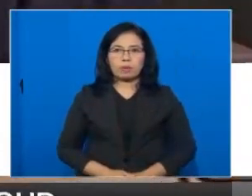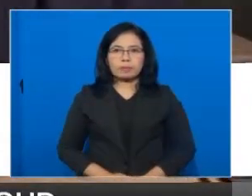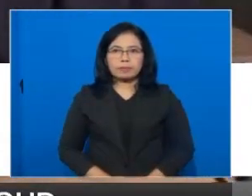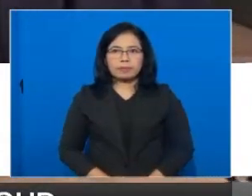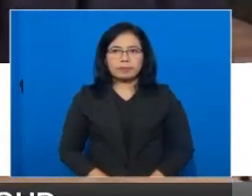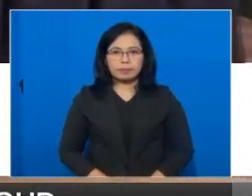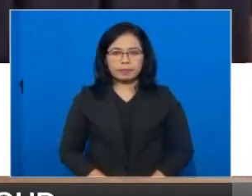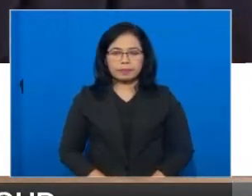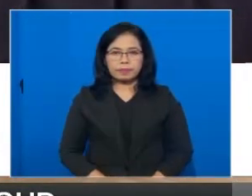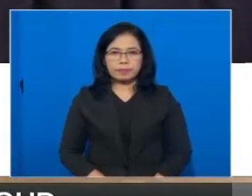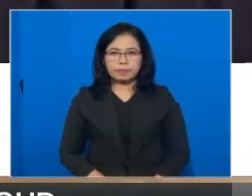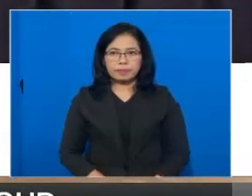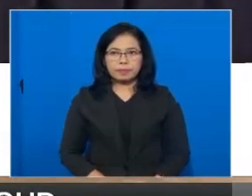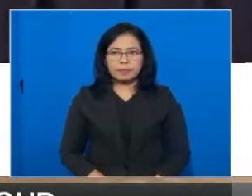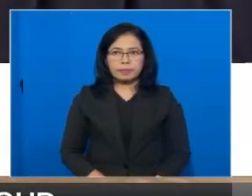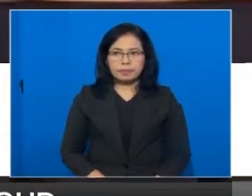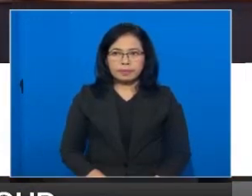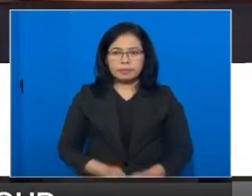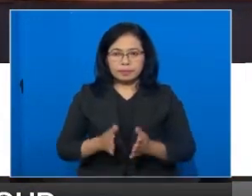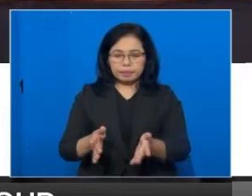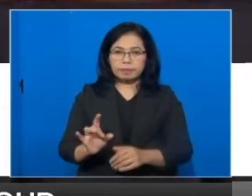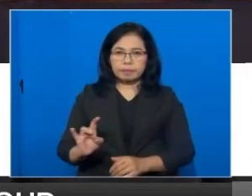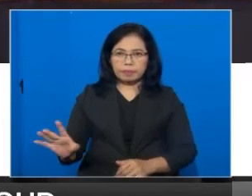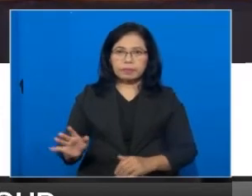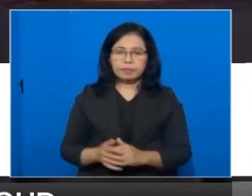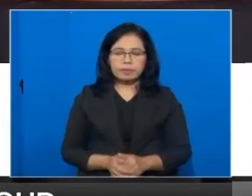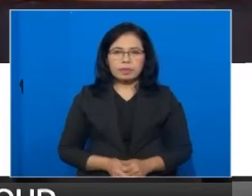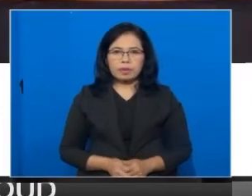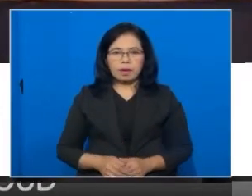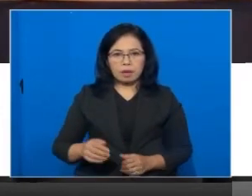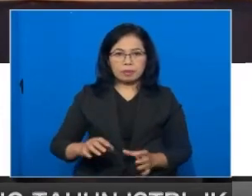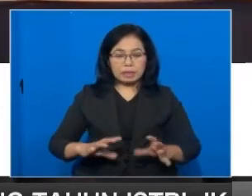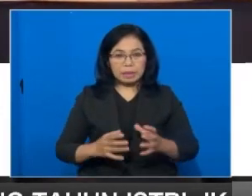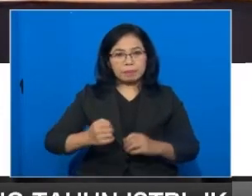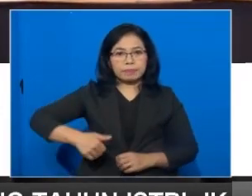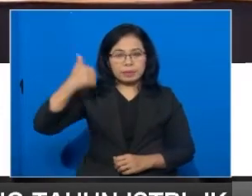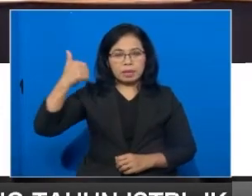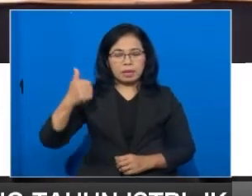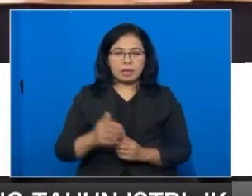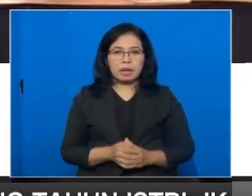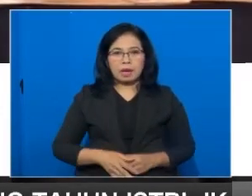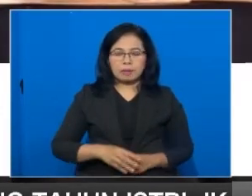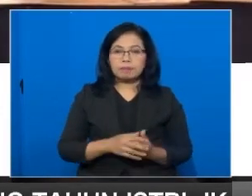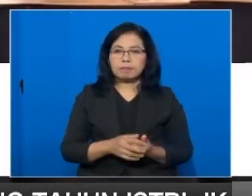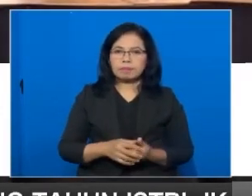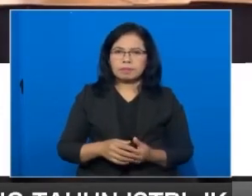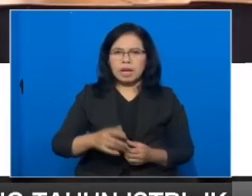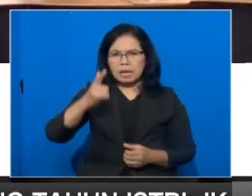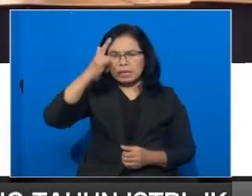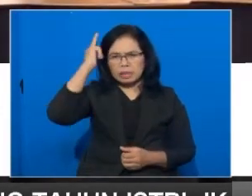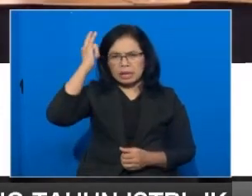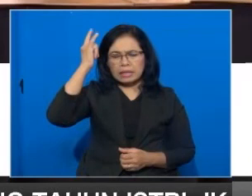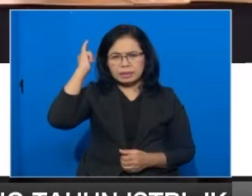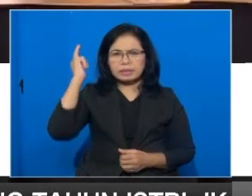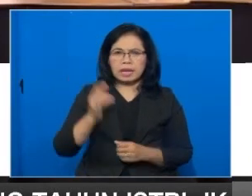hukum di pihak lain Deputi bidang hukum tim pemenangan nasional Ganjar powo Mahfud MD todung mly Lubis menilaiuan yang